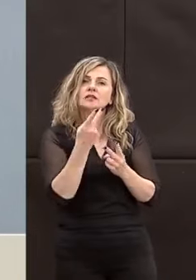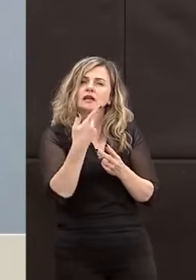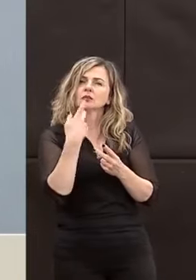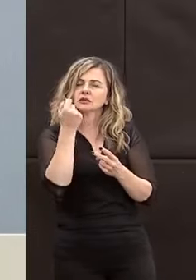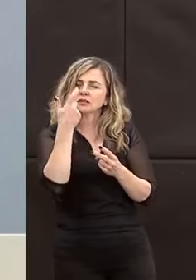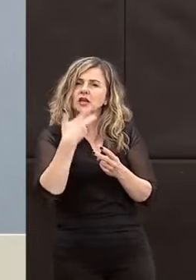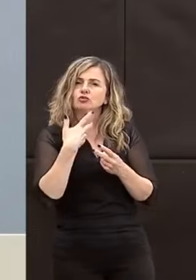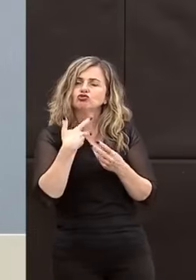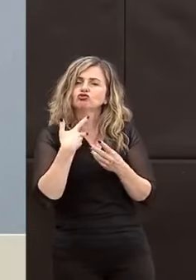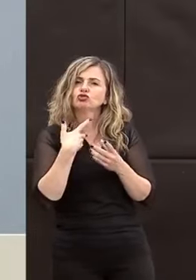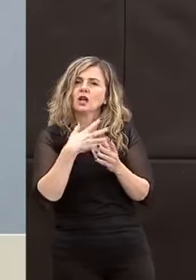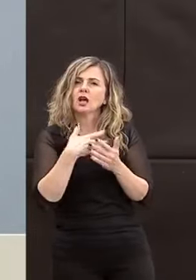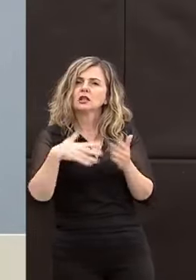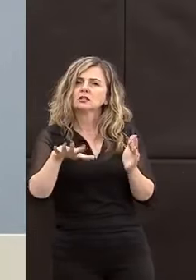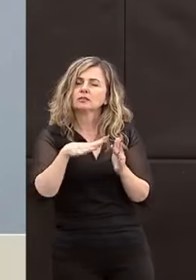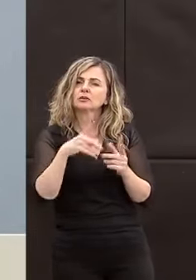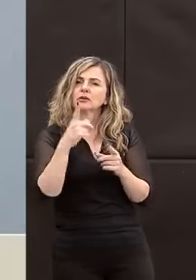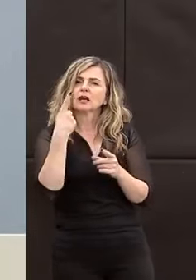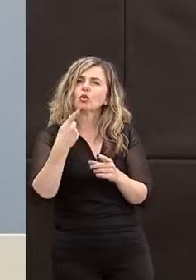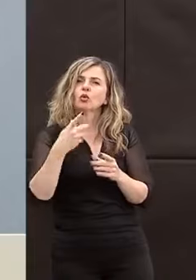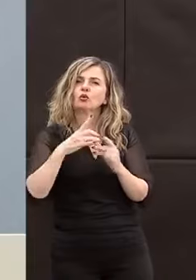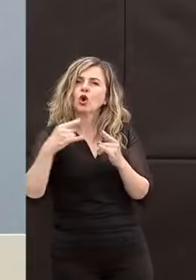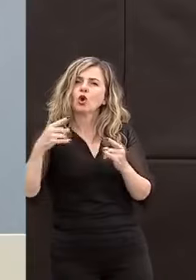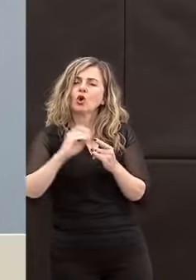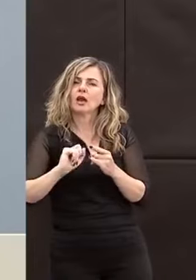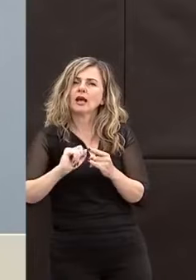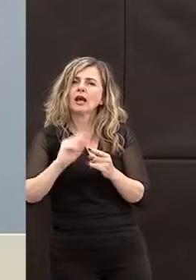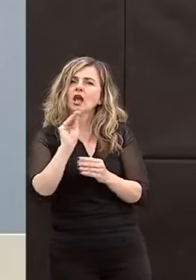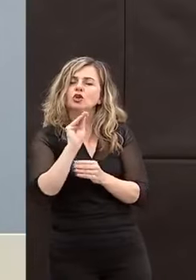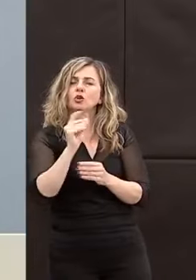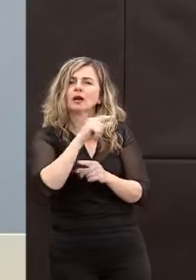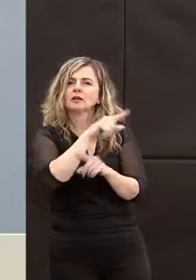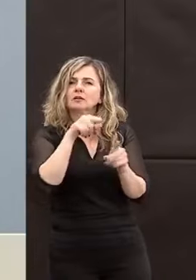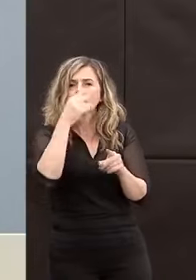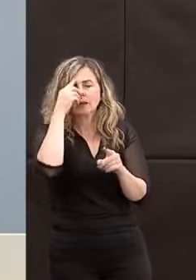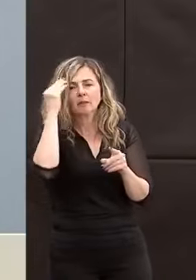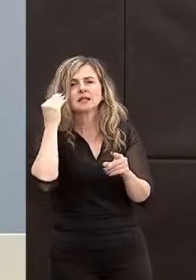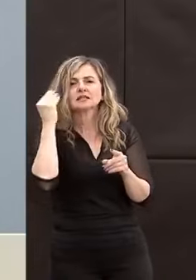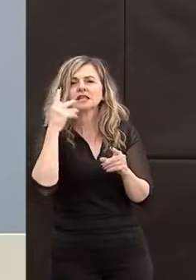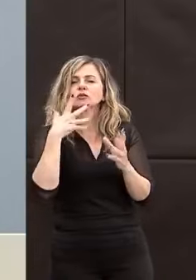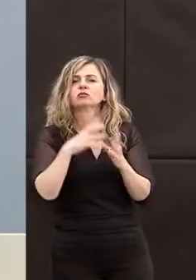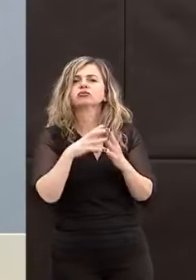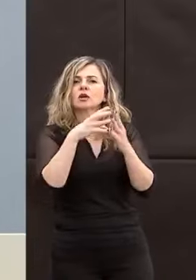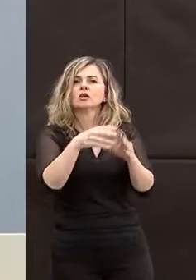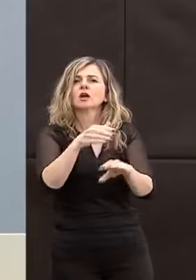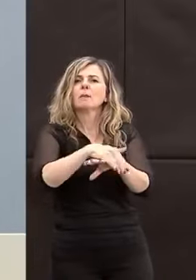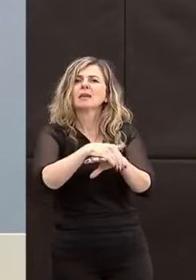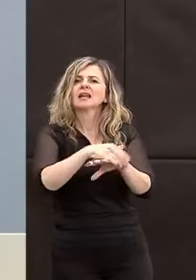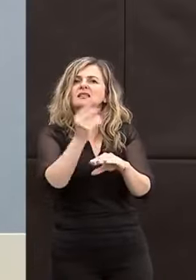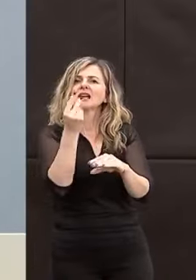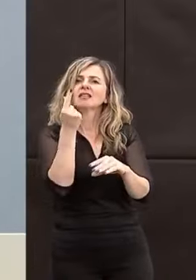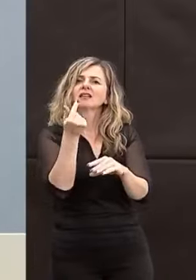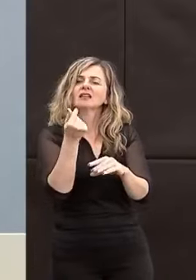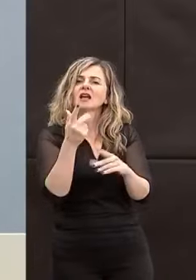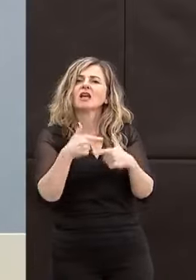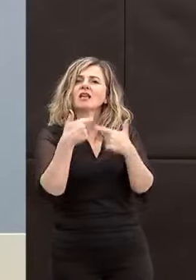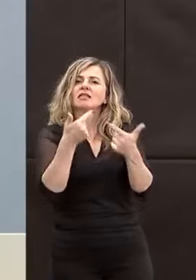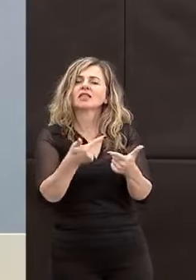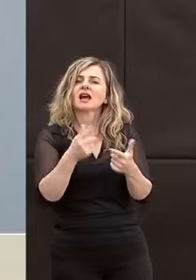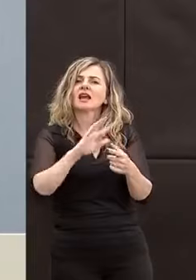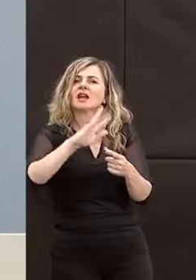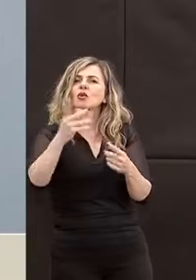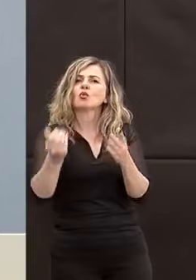perché sarà in corso di valutazione per un collega vuol sapere se state già pensando a uno stanziamento per trentino marketing per nuove forme di